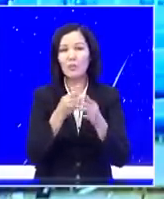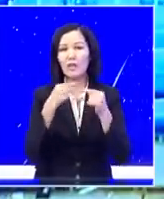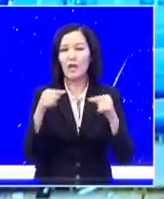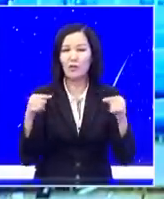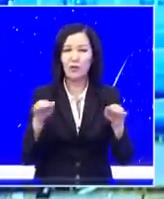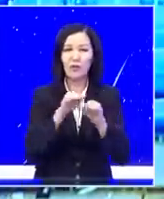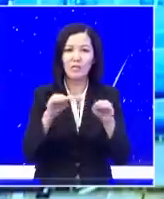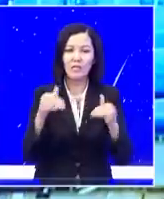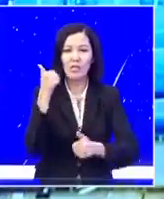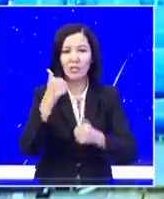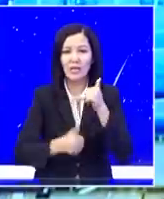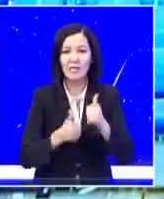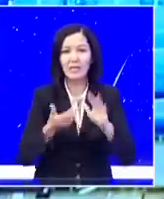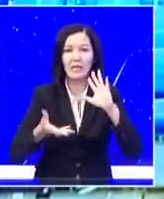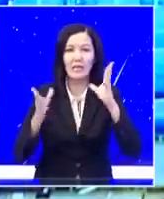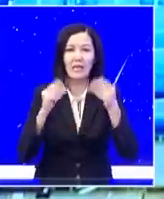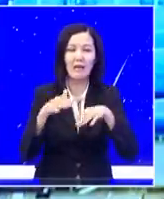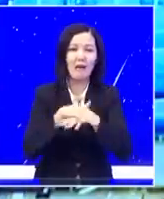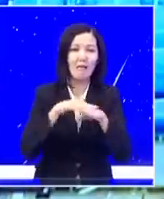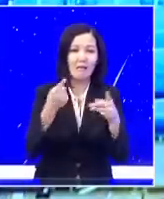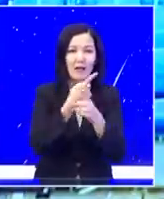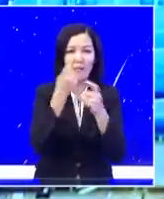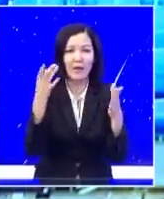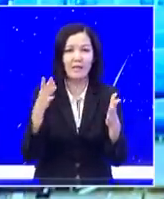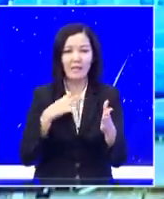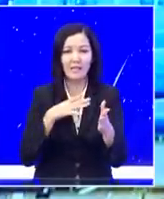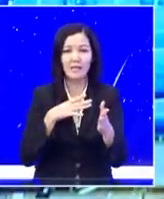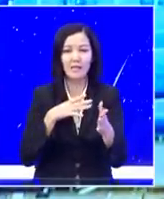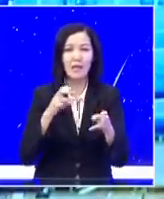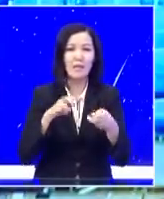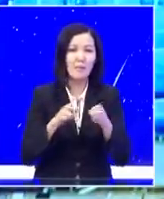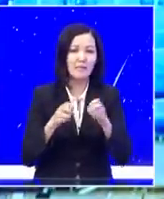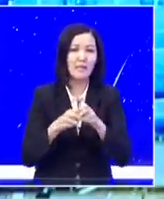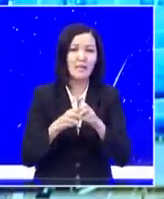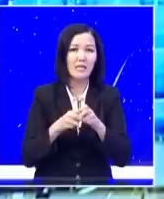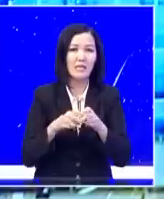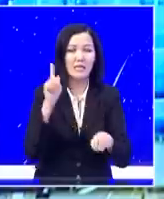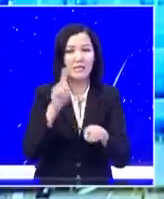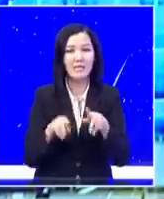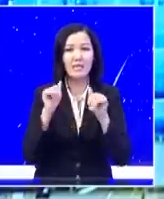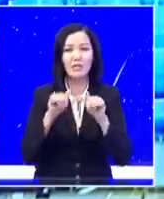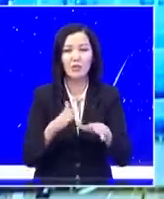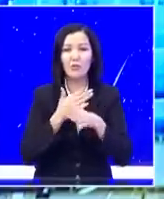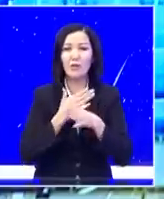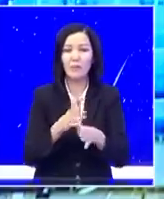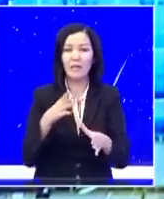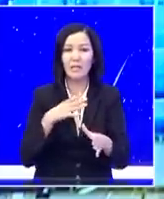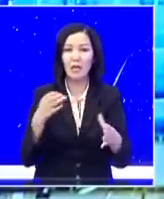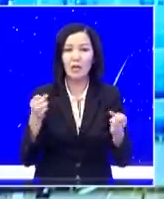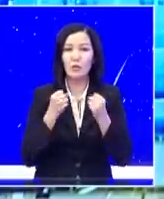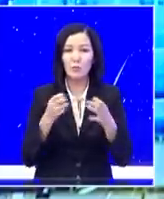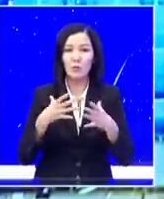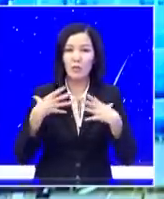деңгейде өткен жарыс нәтижелерімен халықты ақпараттандырды. Сонымен қатар түйткілді мәселелерді көтеріп, оның тез арада шешілуіне ықпал